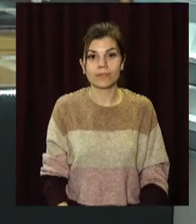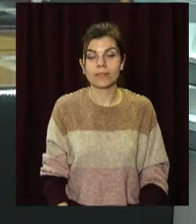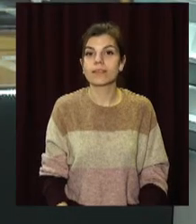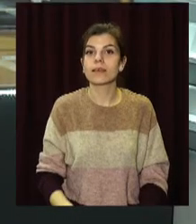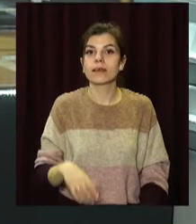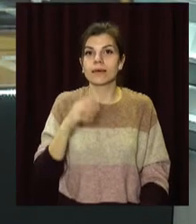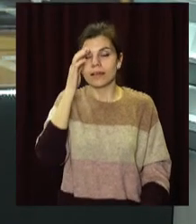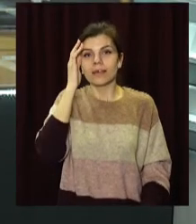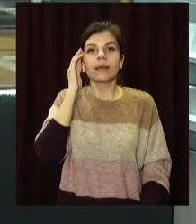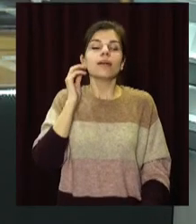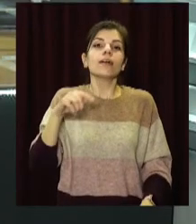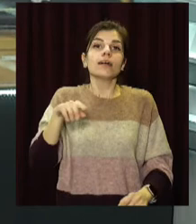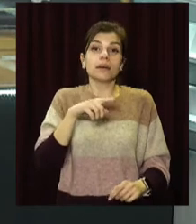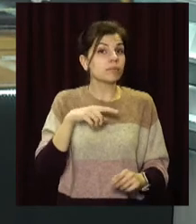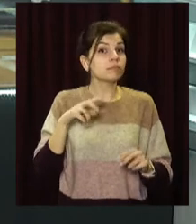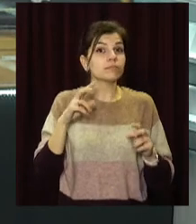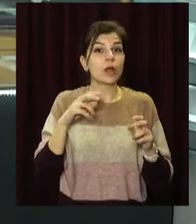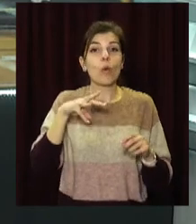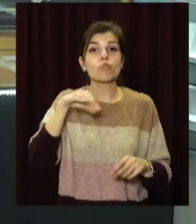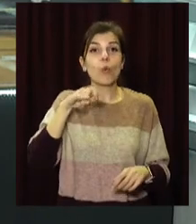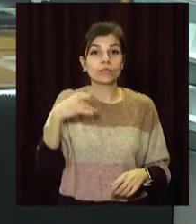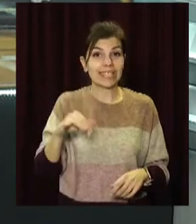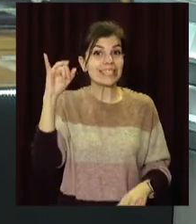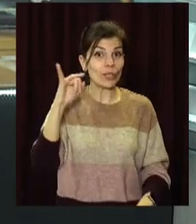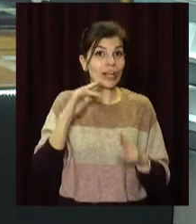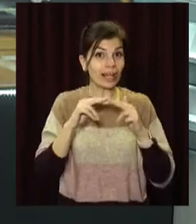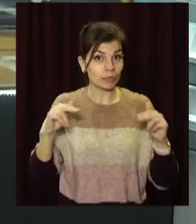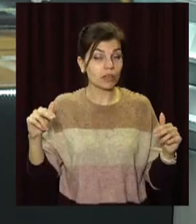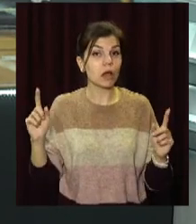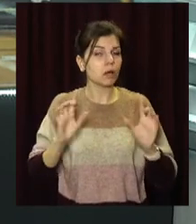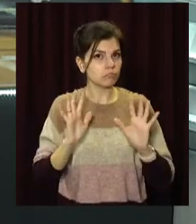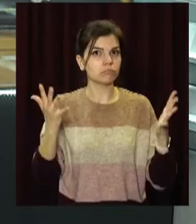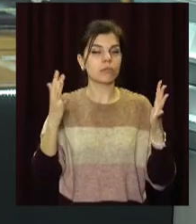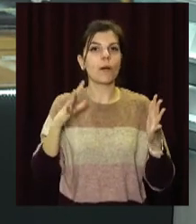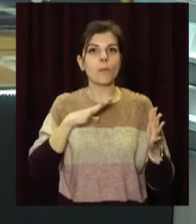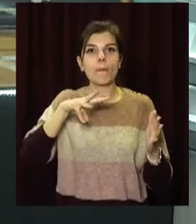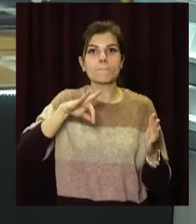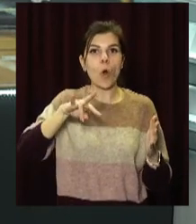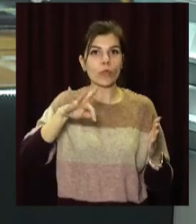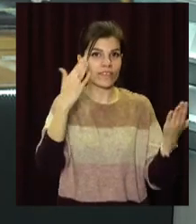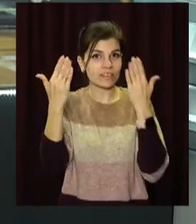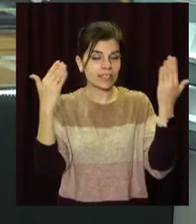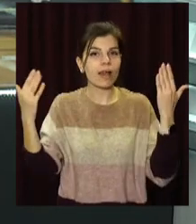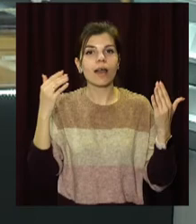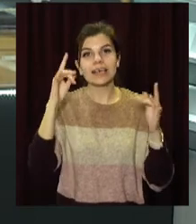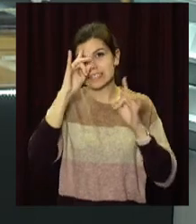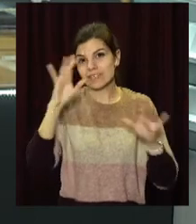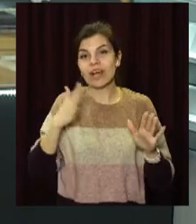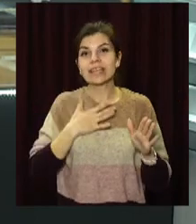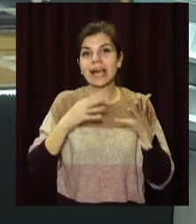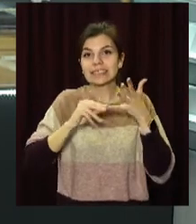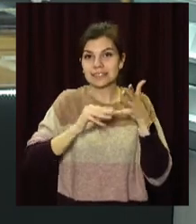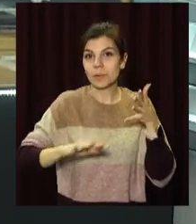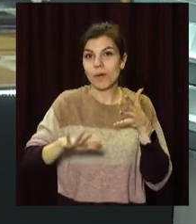Дивацтва, що межують з містикою. У Музеї історії Дніпра відбулася незвична моновистава, присвячена нашій знаменитій